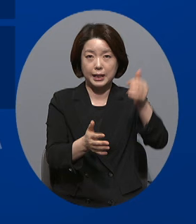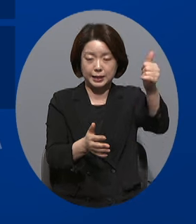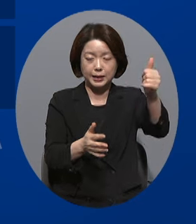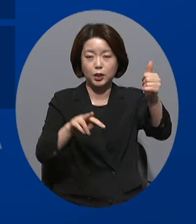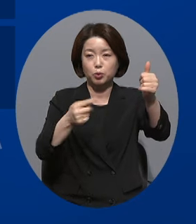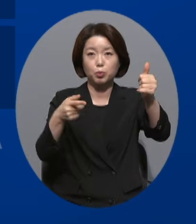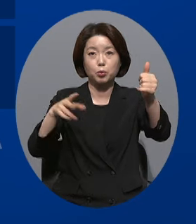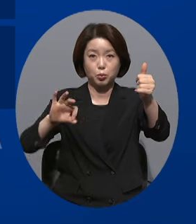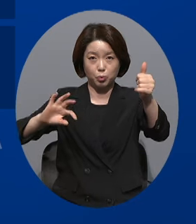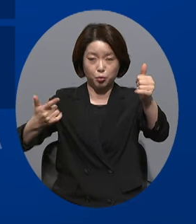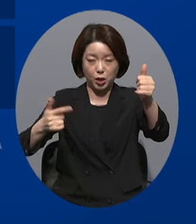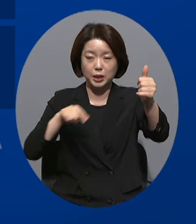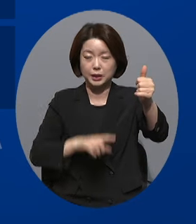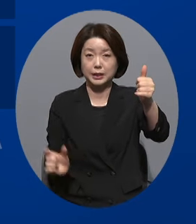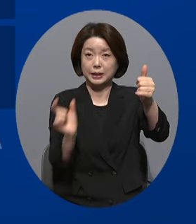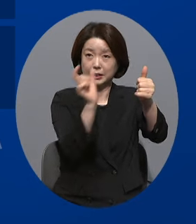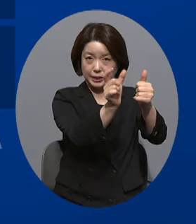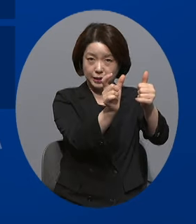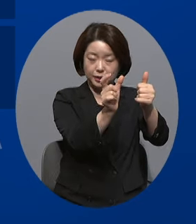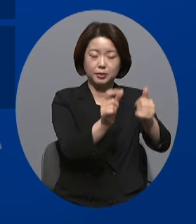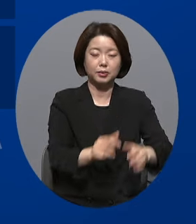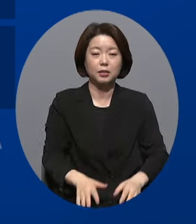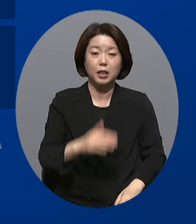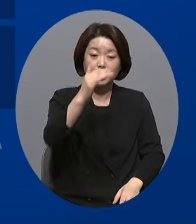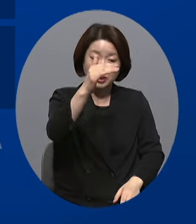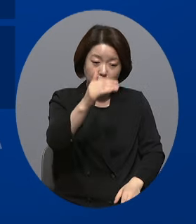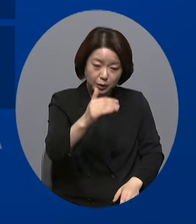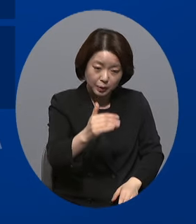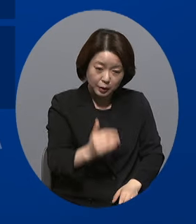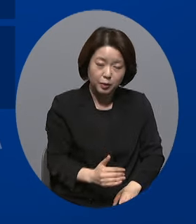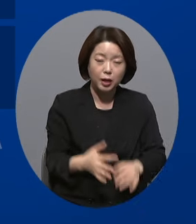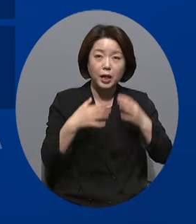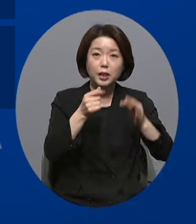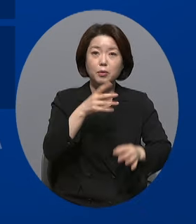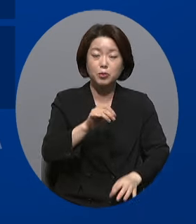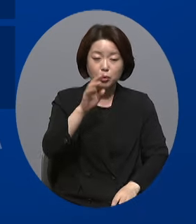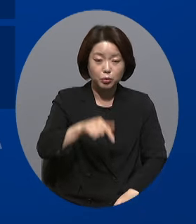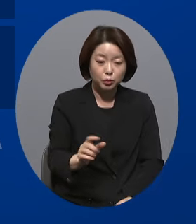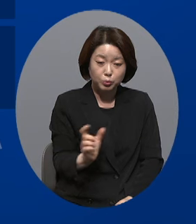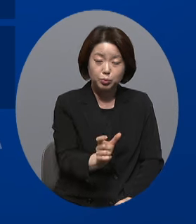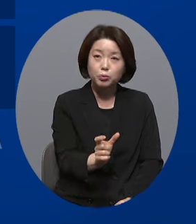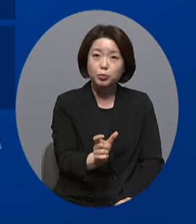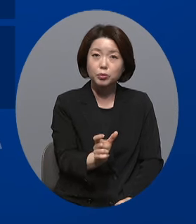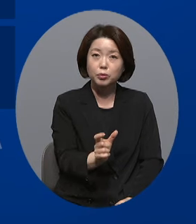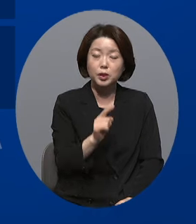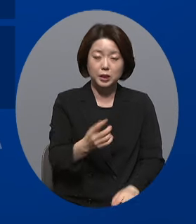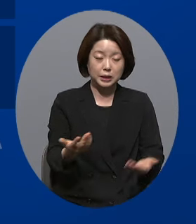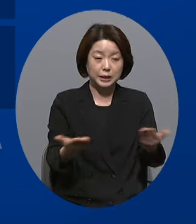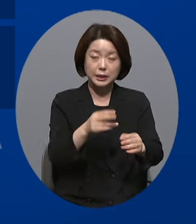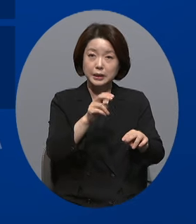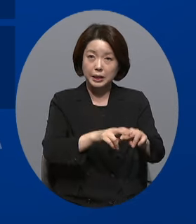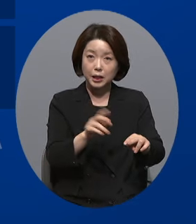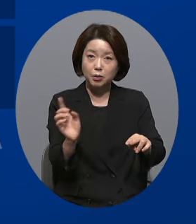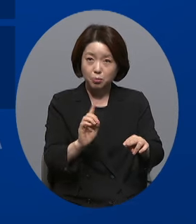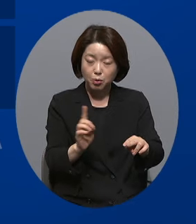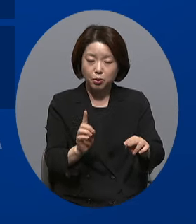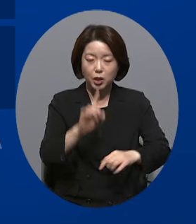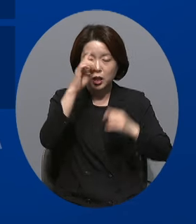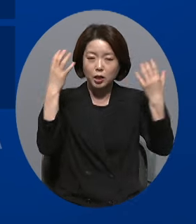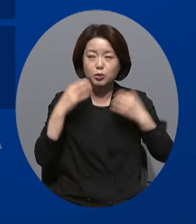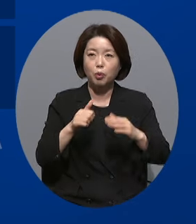당시 문체부 장관이 이름을 올렸고 그 밑으로 김정숙 여사의 이름이 적혔는데 그 직책은 정부